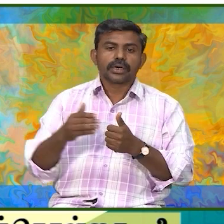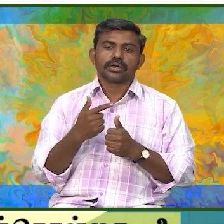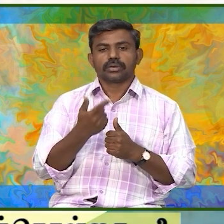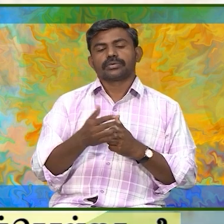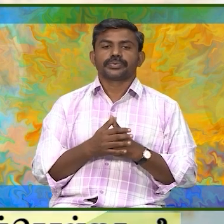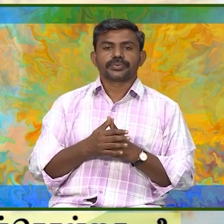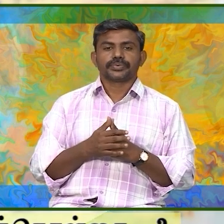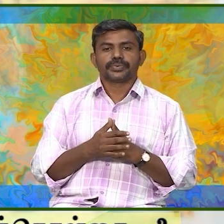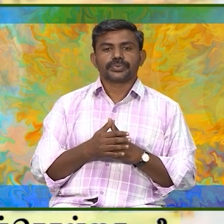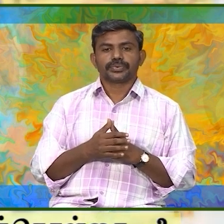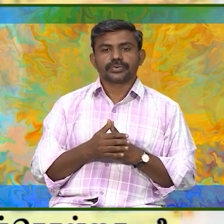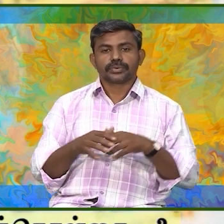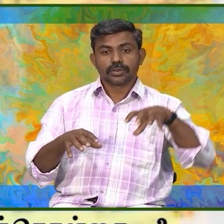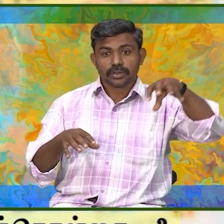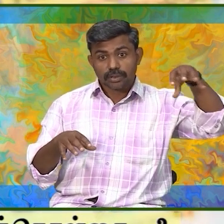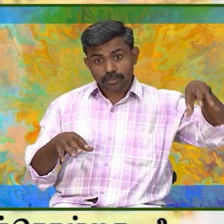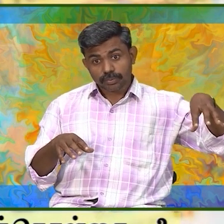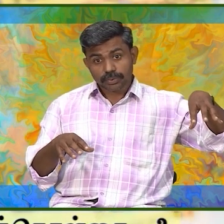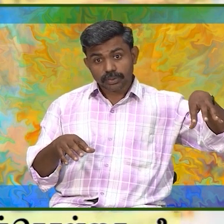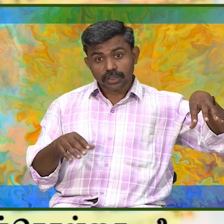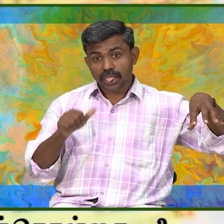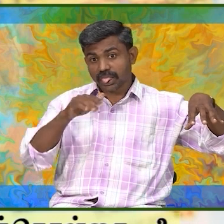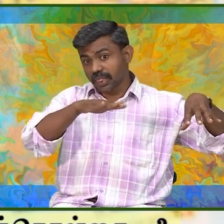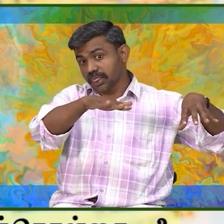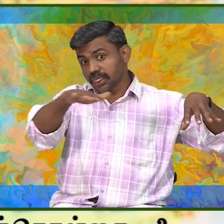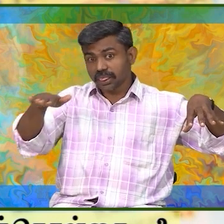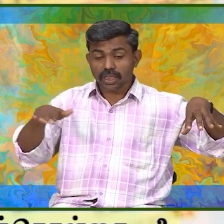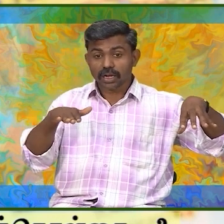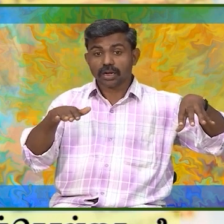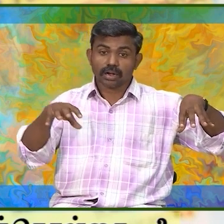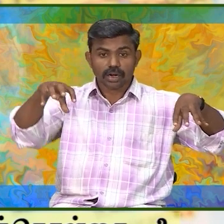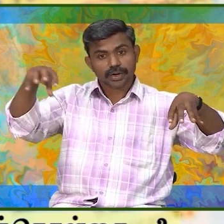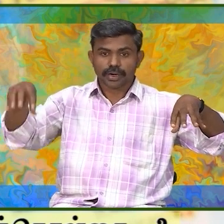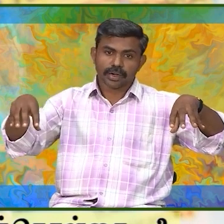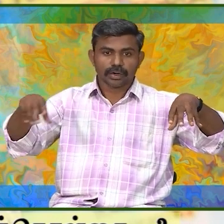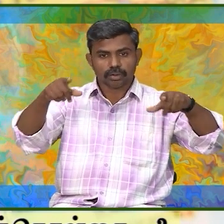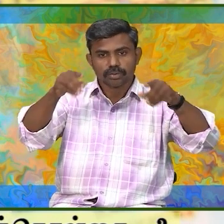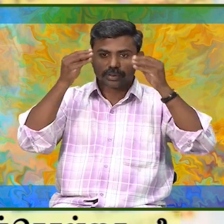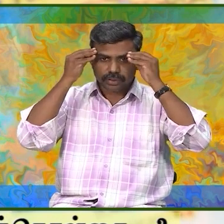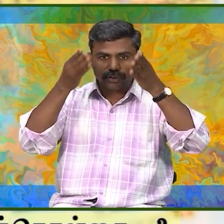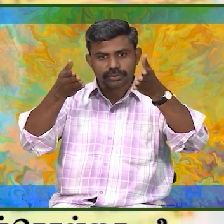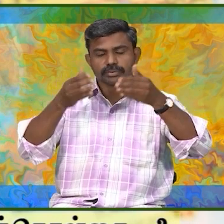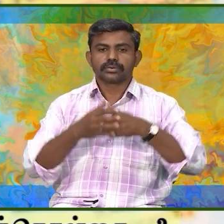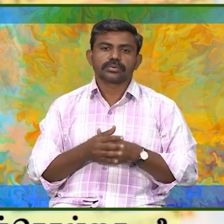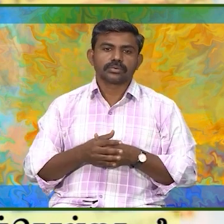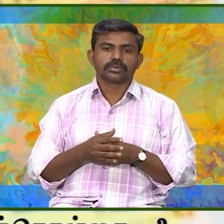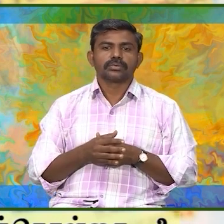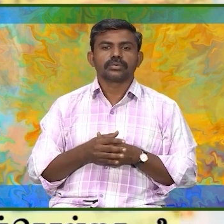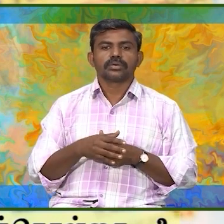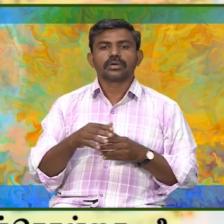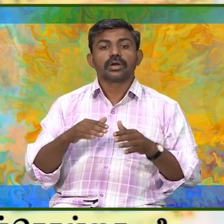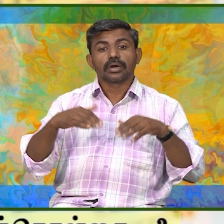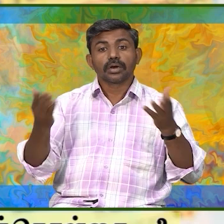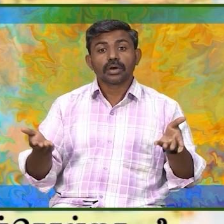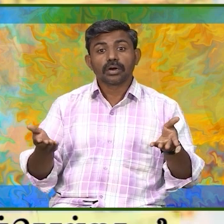இருக்கிறது. அப்போ நிலப்பரப்பில் உள்ள அண்டை நாடு எது, கடல் எல்லைக்கு உட்பட்ட அண்டை நாடு எதுங்கிறது உங்களுக்கு தெளிவாக தெரிஞ்சுக்கிட்டா. சரி, இந்த